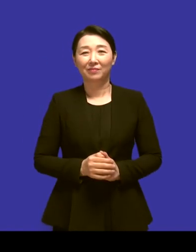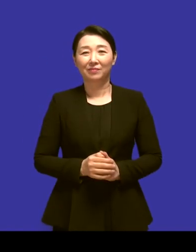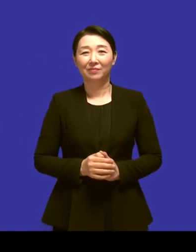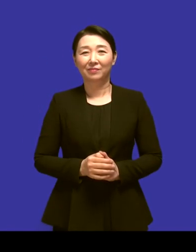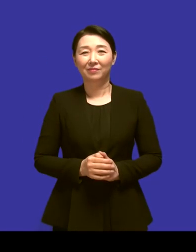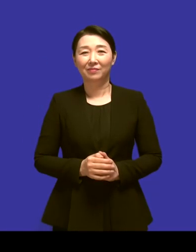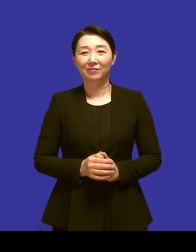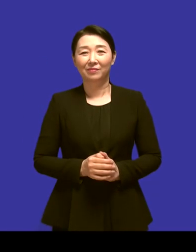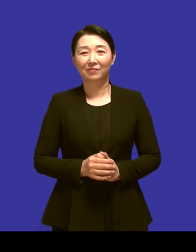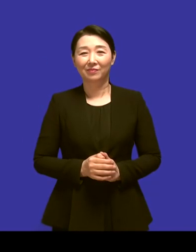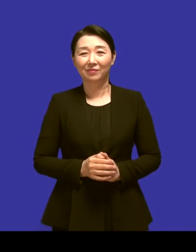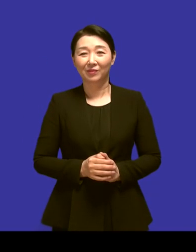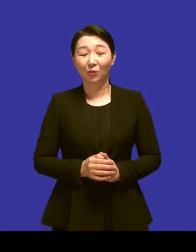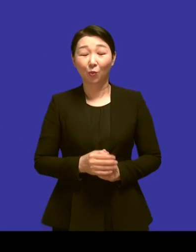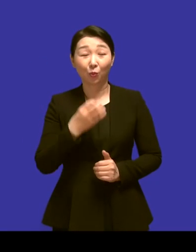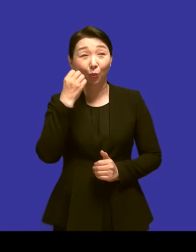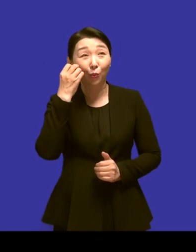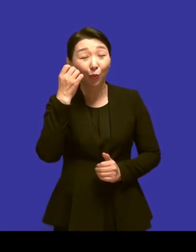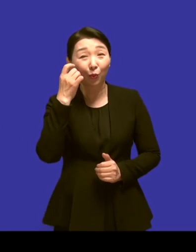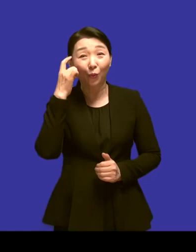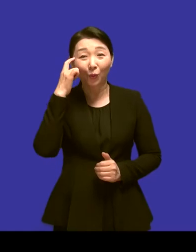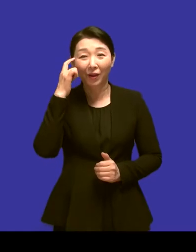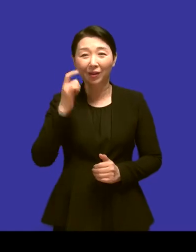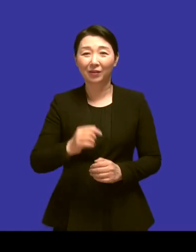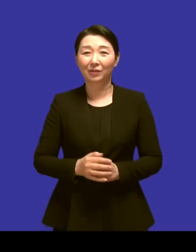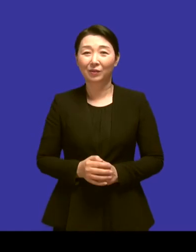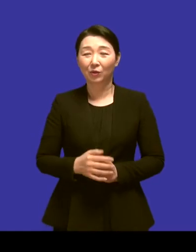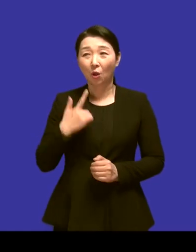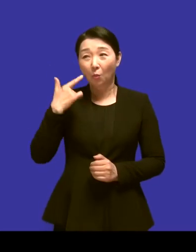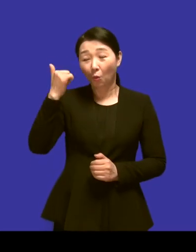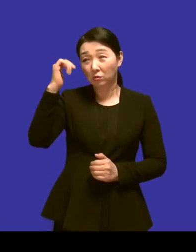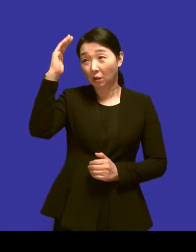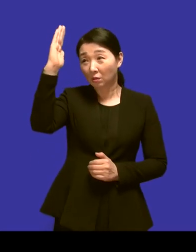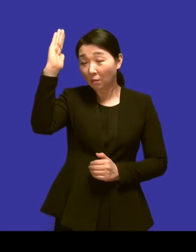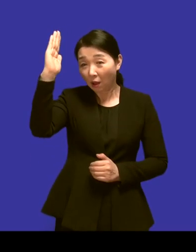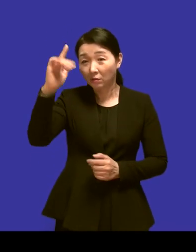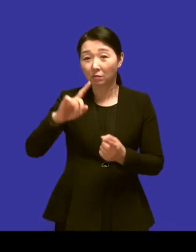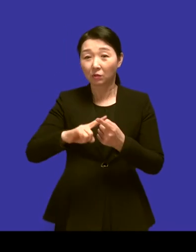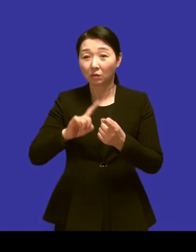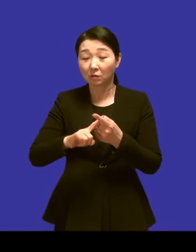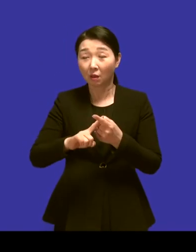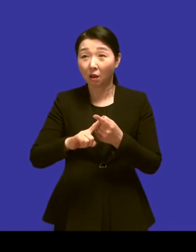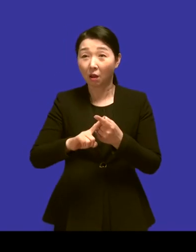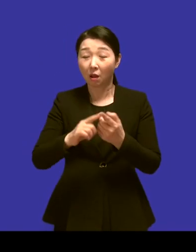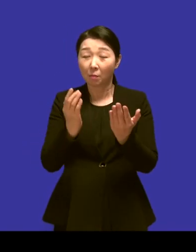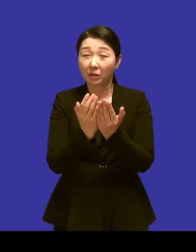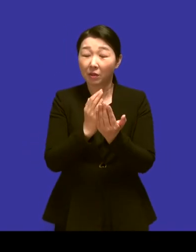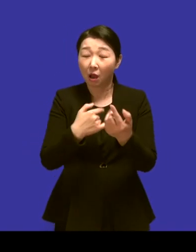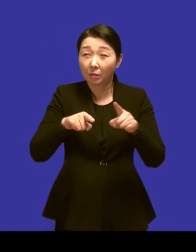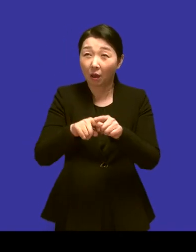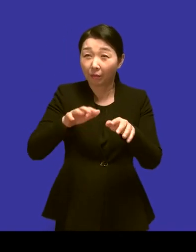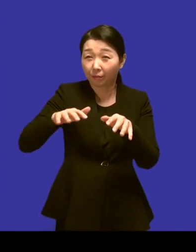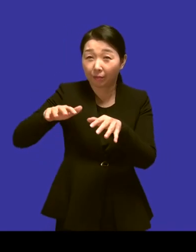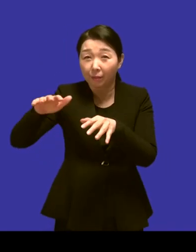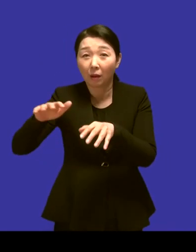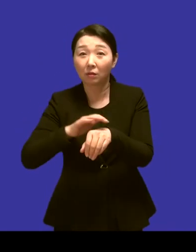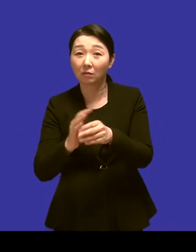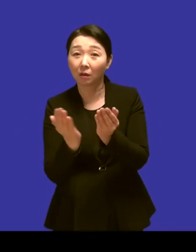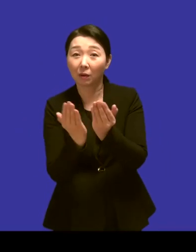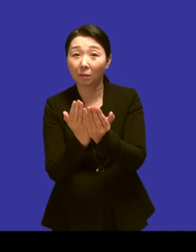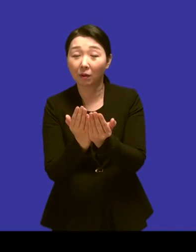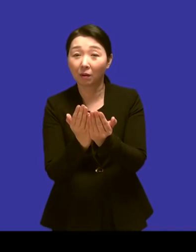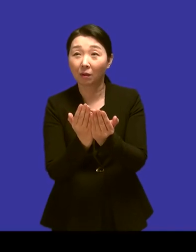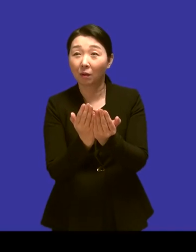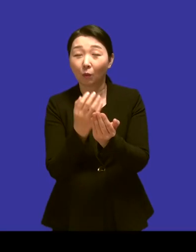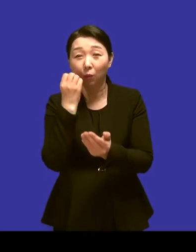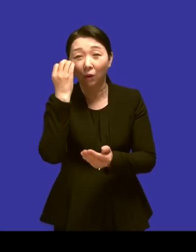수 있게끔. 난 그것도 되게 신기하던데 네. 그 아주 그냥 목사님 네. 말씀이 비트 위에 녹아 드는데 이게 딱 맞아요. 네. 이게 어떻게 이렇게 맞지?